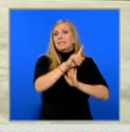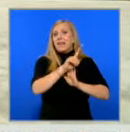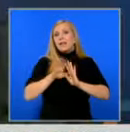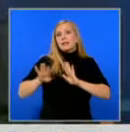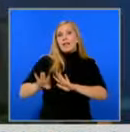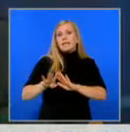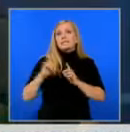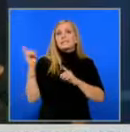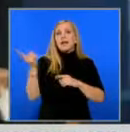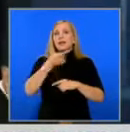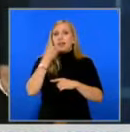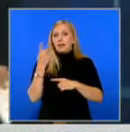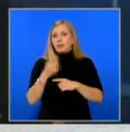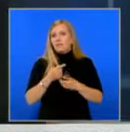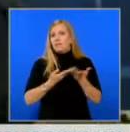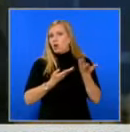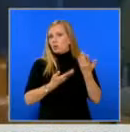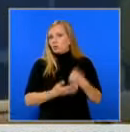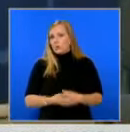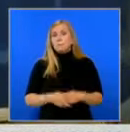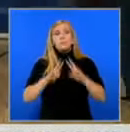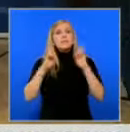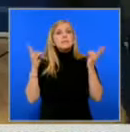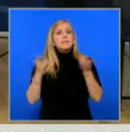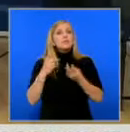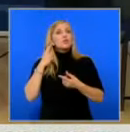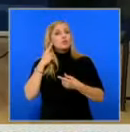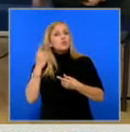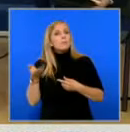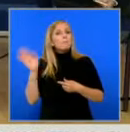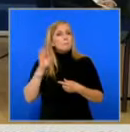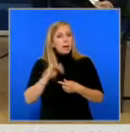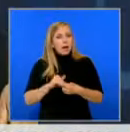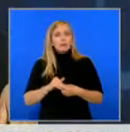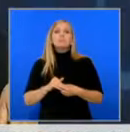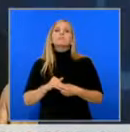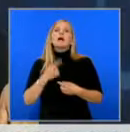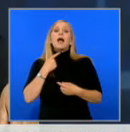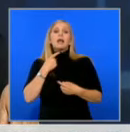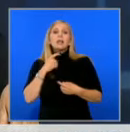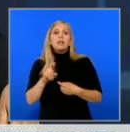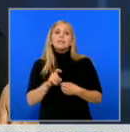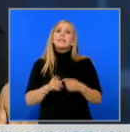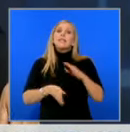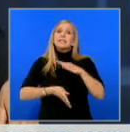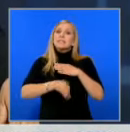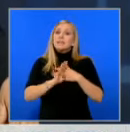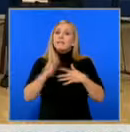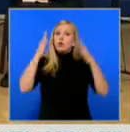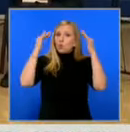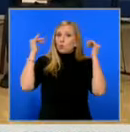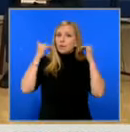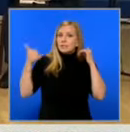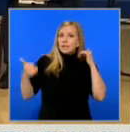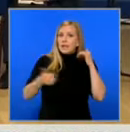опита светът за първи път от четири години чу отново гласа на севернокорейския лидер на официална среща последно това се